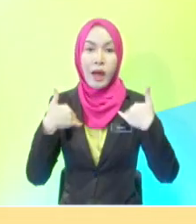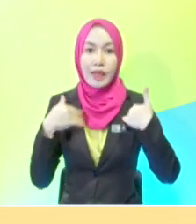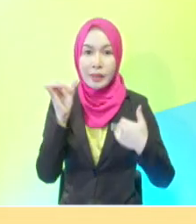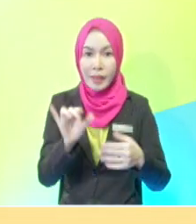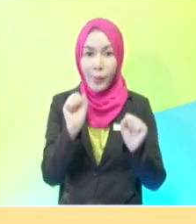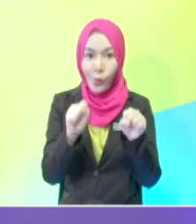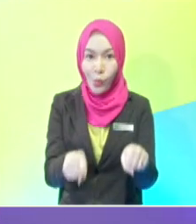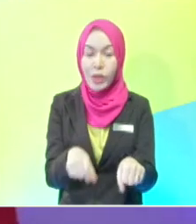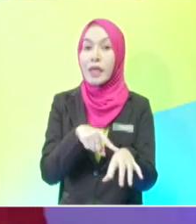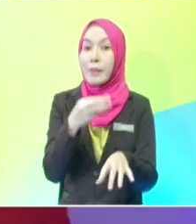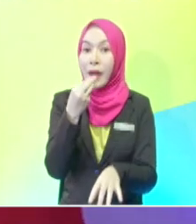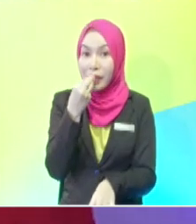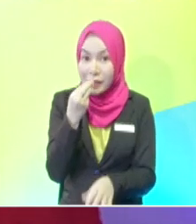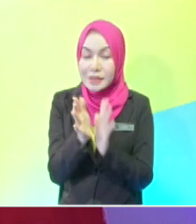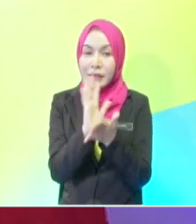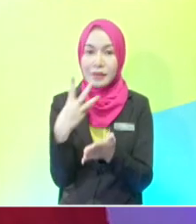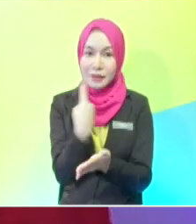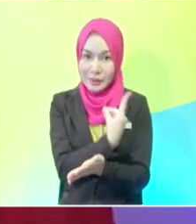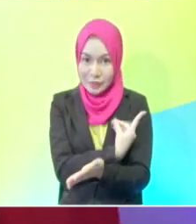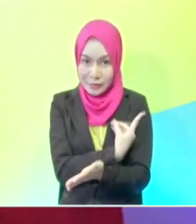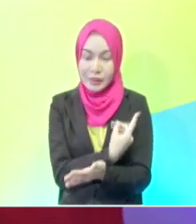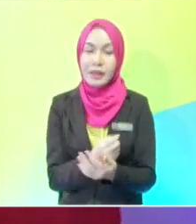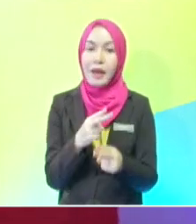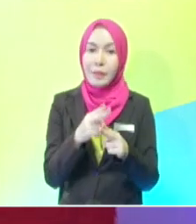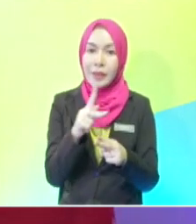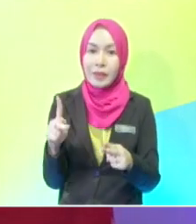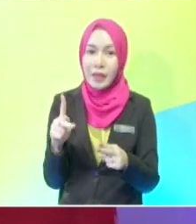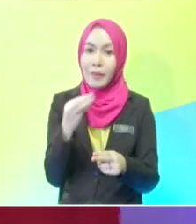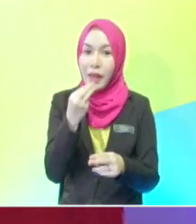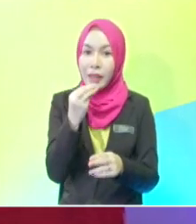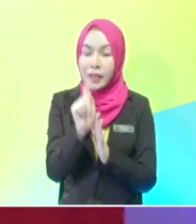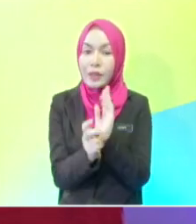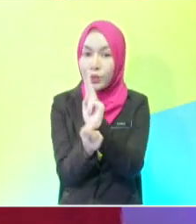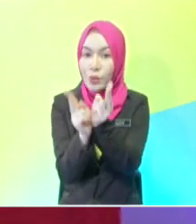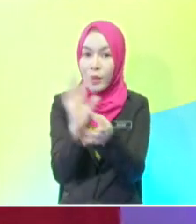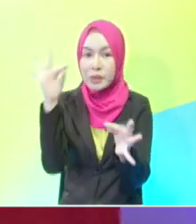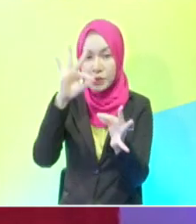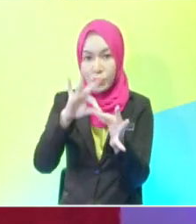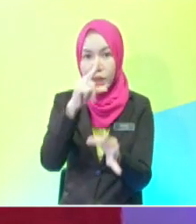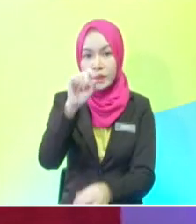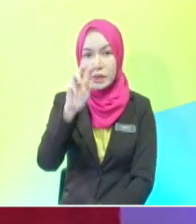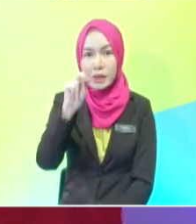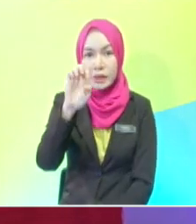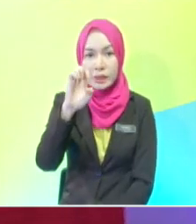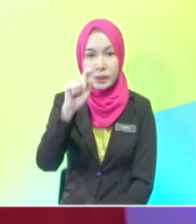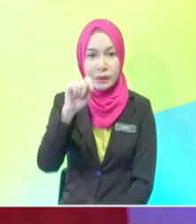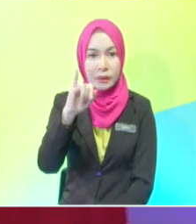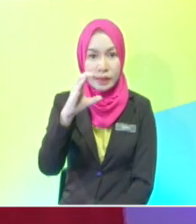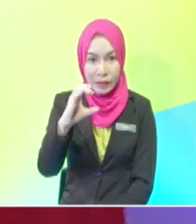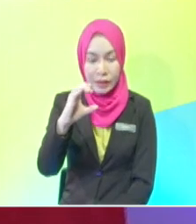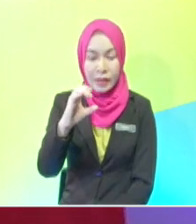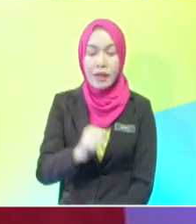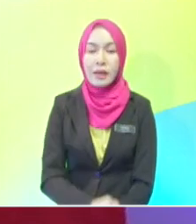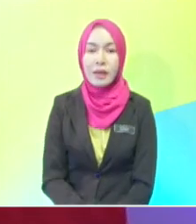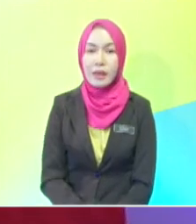jadi kita panggil dia sebagai makanan terubah sesuai genetik dan singkatan dia adalah cmf